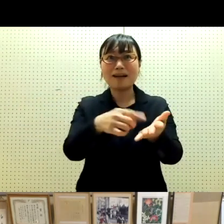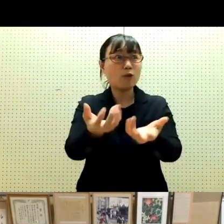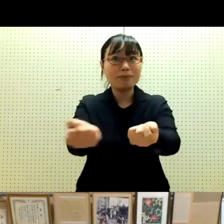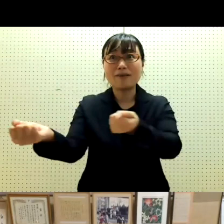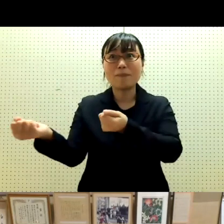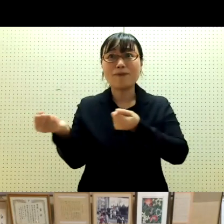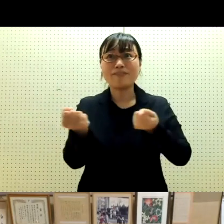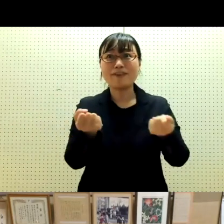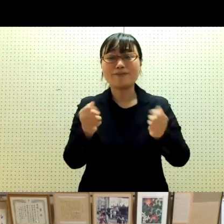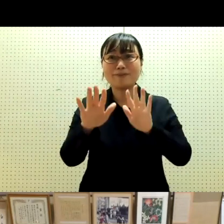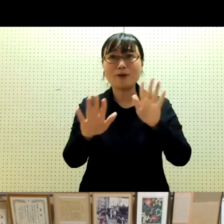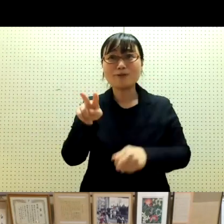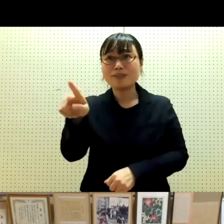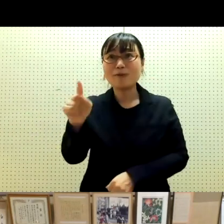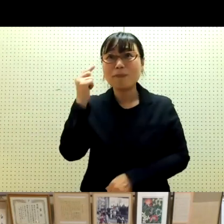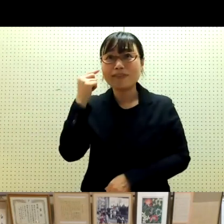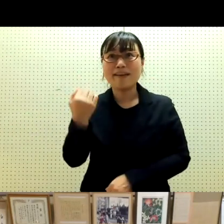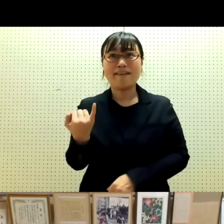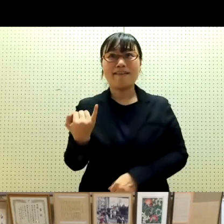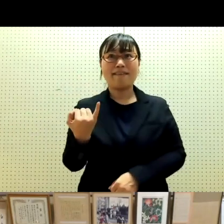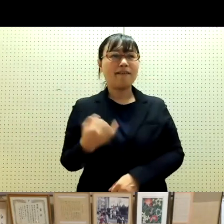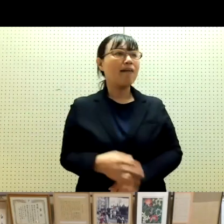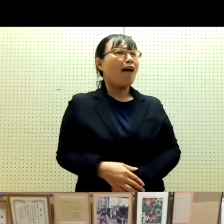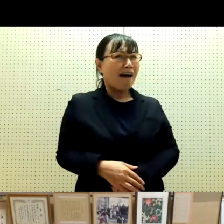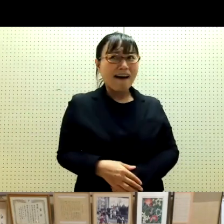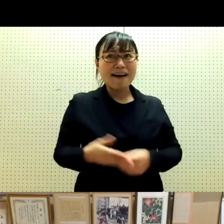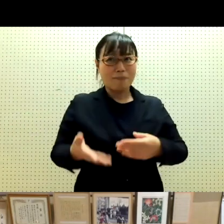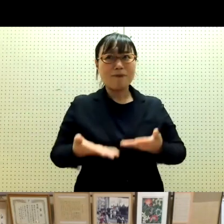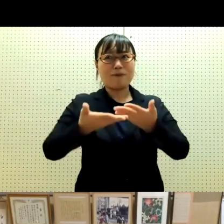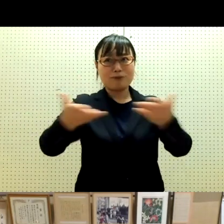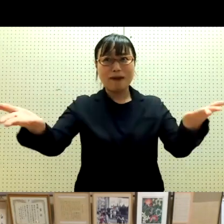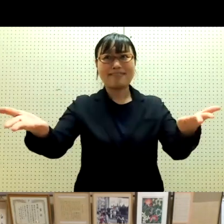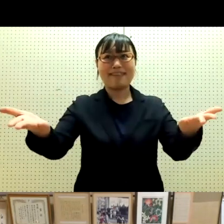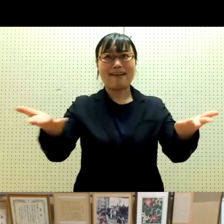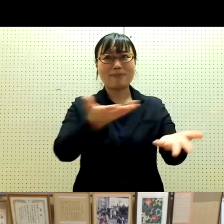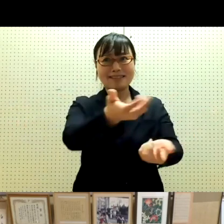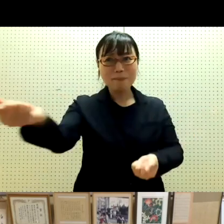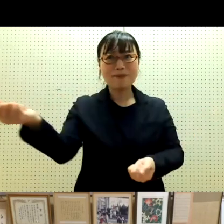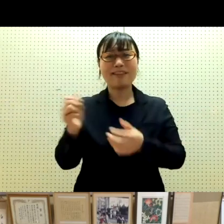ました？ 配ったからには何かに使わなくちゃなっていう思いはすごくありました。